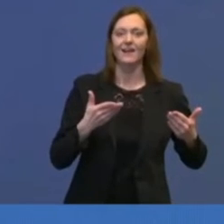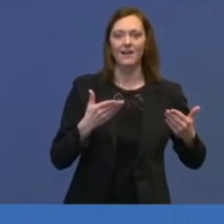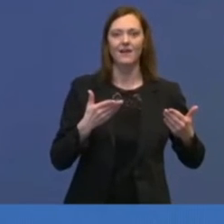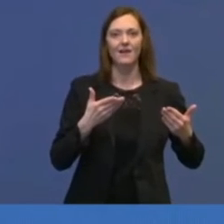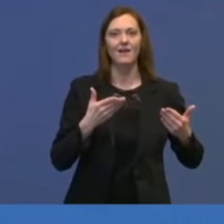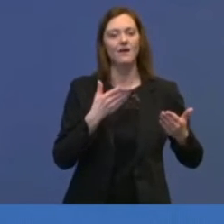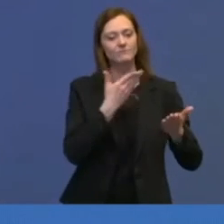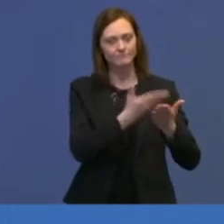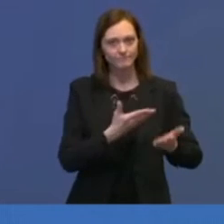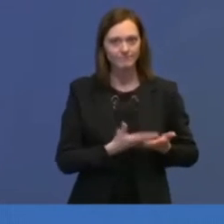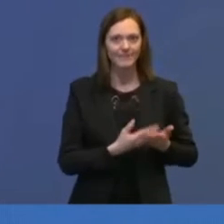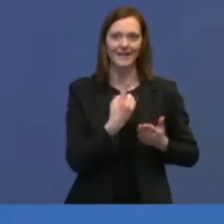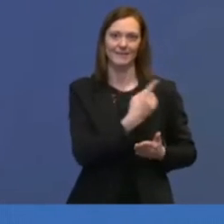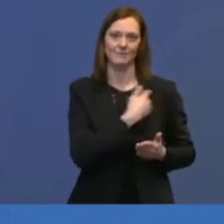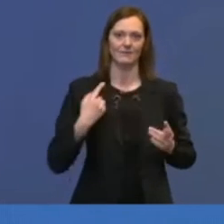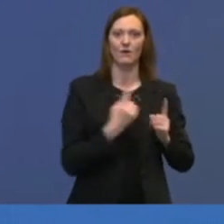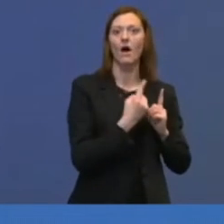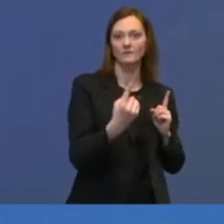kalafogado xal mitir.